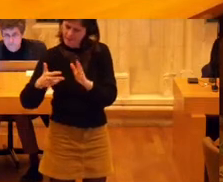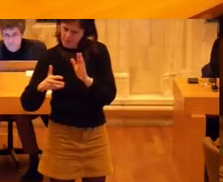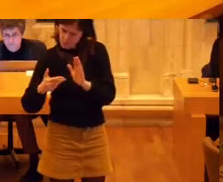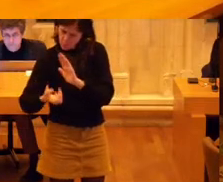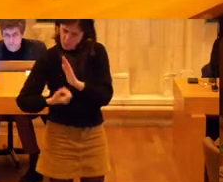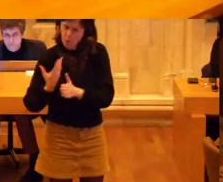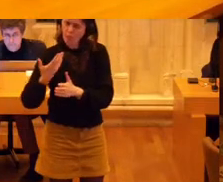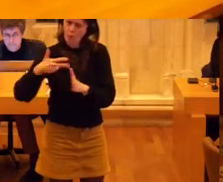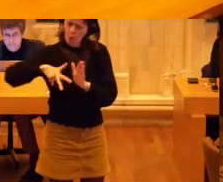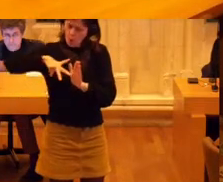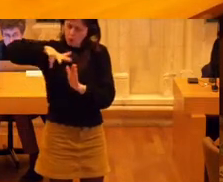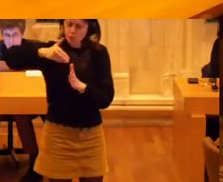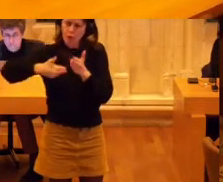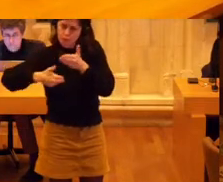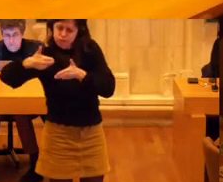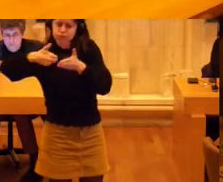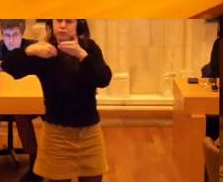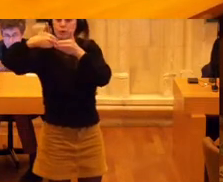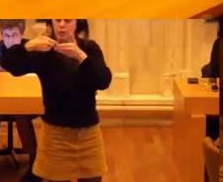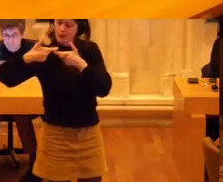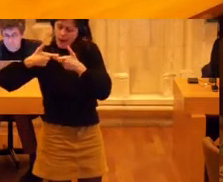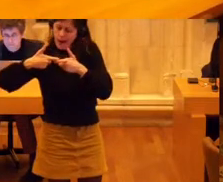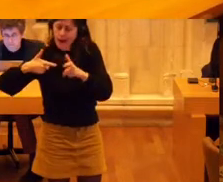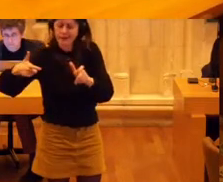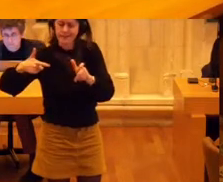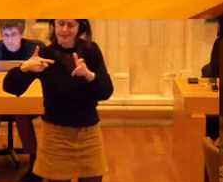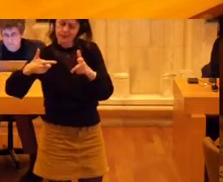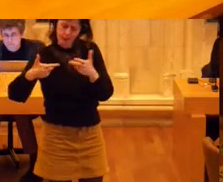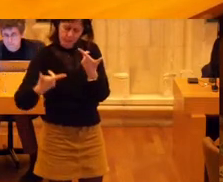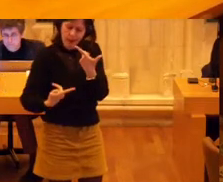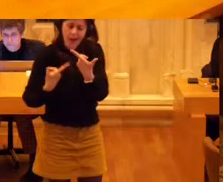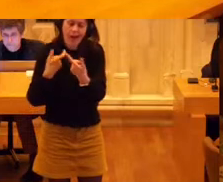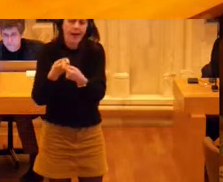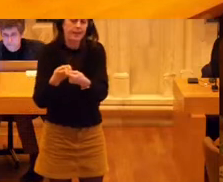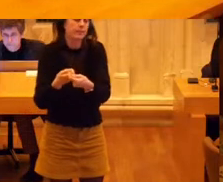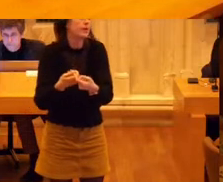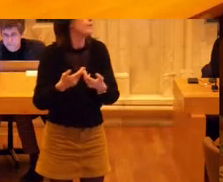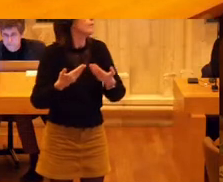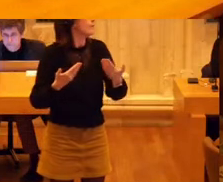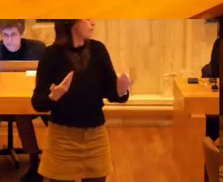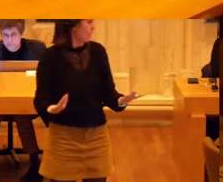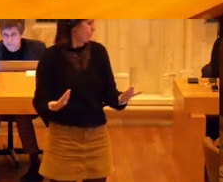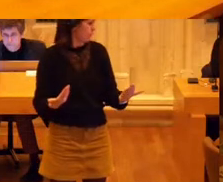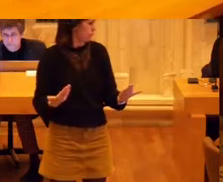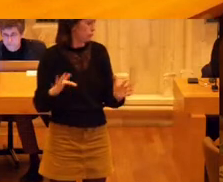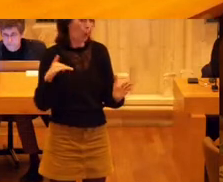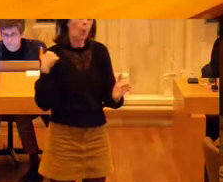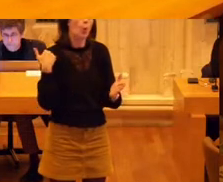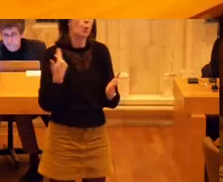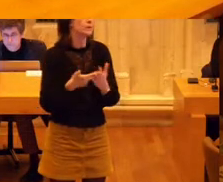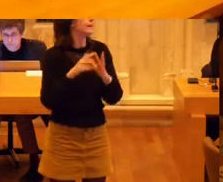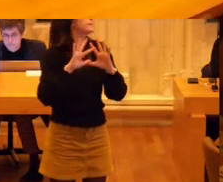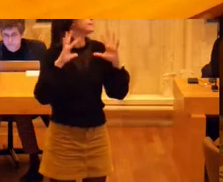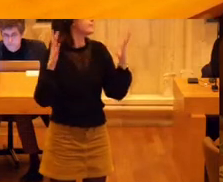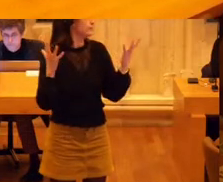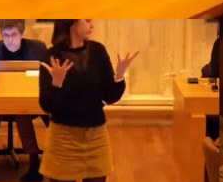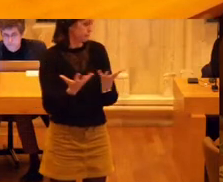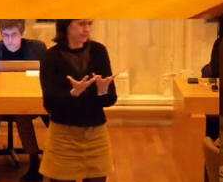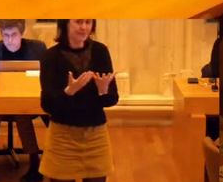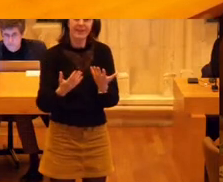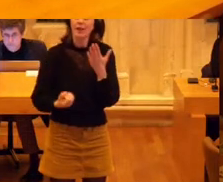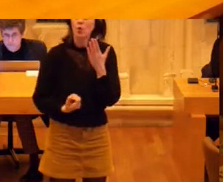quartier, dont les logements ne sont plus aujourd'hui adaptés. Voilà sur le fond du sujet. Reconstitution de logements